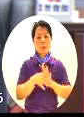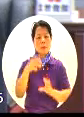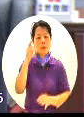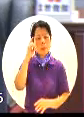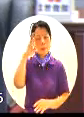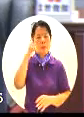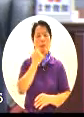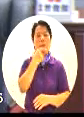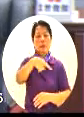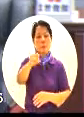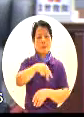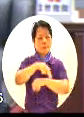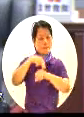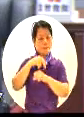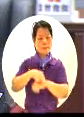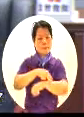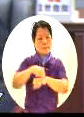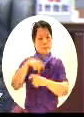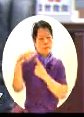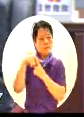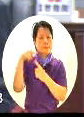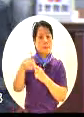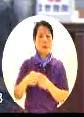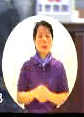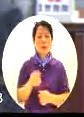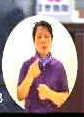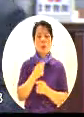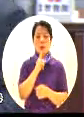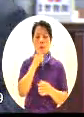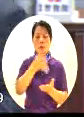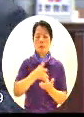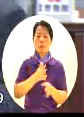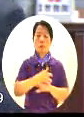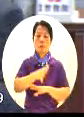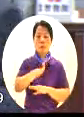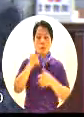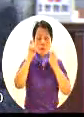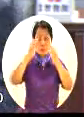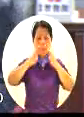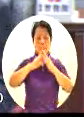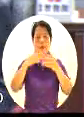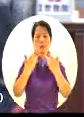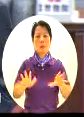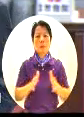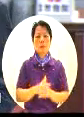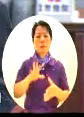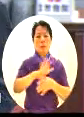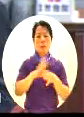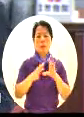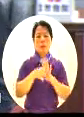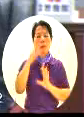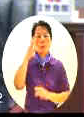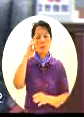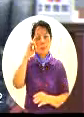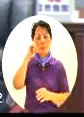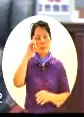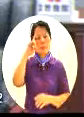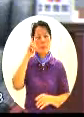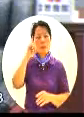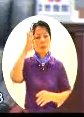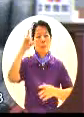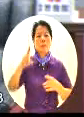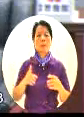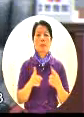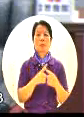所。啊，所以他落花公园啊，为什么希望说我们高雄市有这么多的文创业者啊，啊很多的